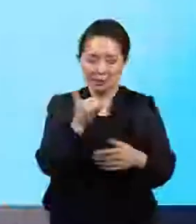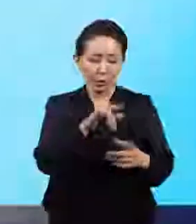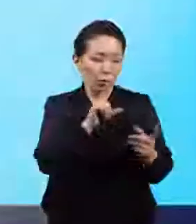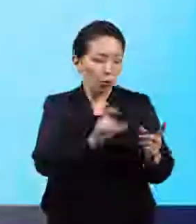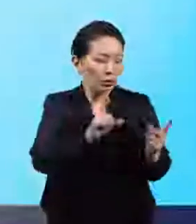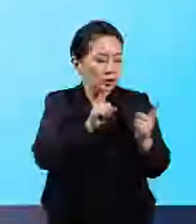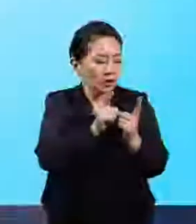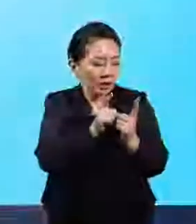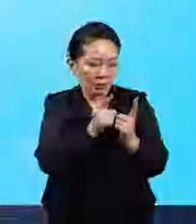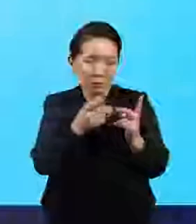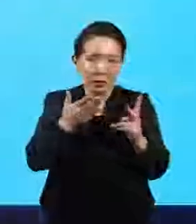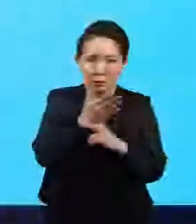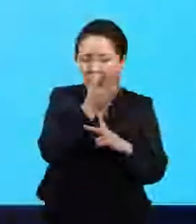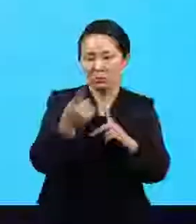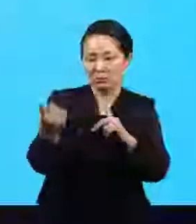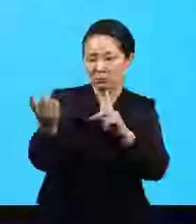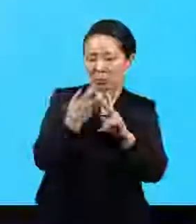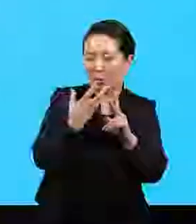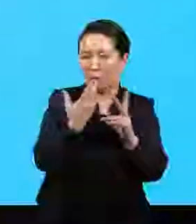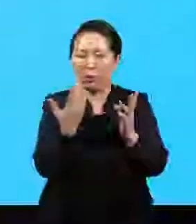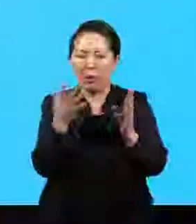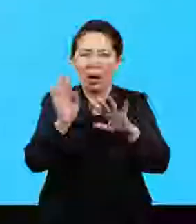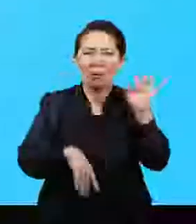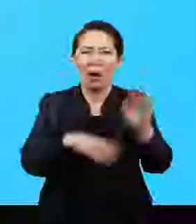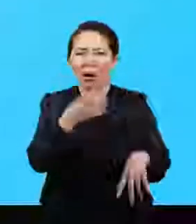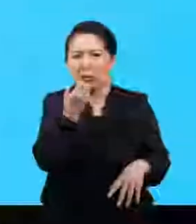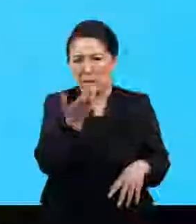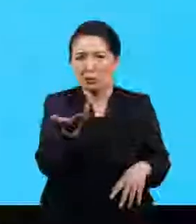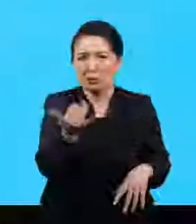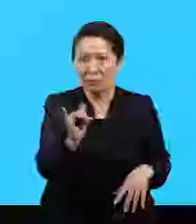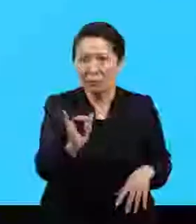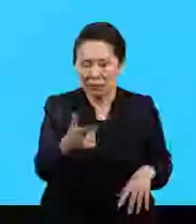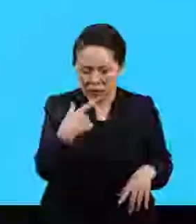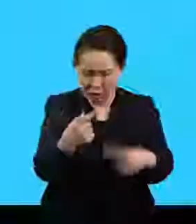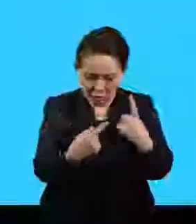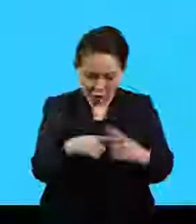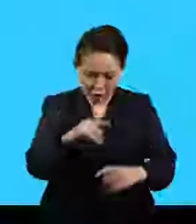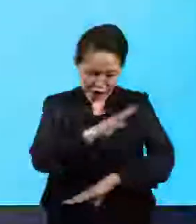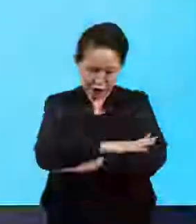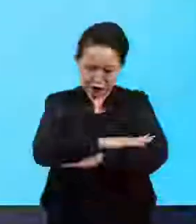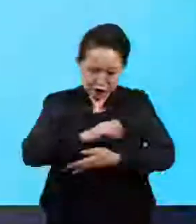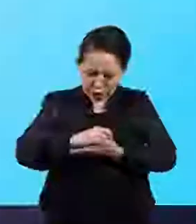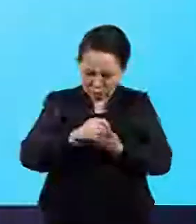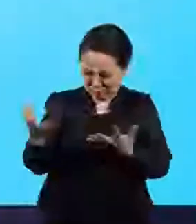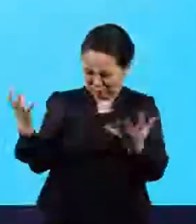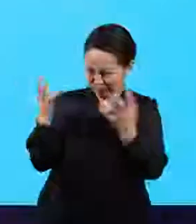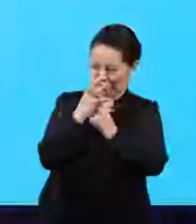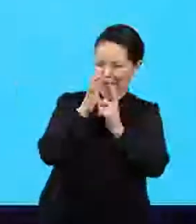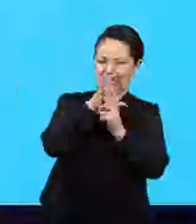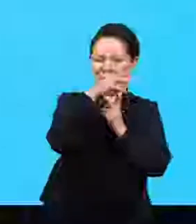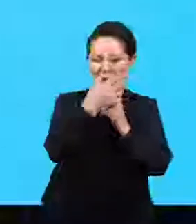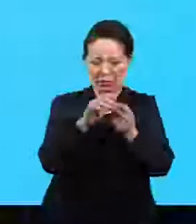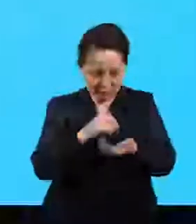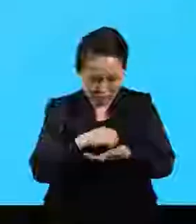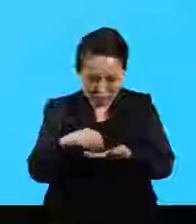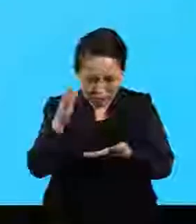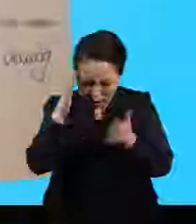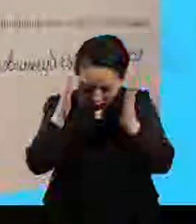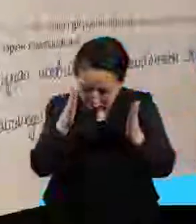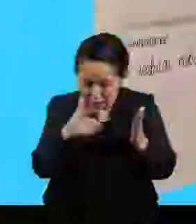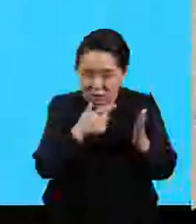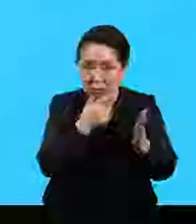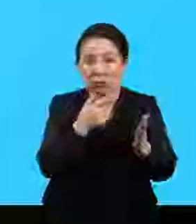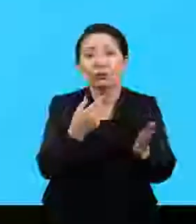ярьж байхад дундуур яриа тасалж хамаагүй юм ярьдаг. Хичээл хийхгүй ширээн дээр овоорч анхаар сарилуулдаг гэх мэт